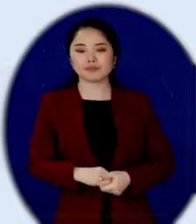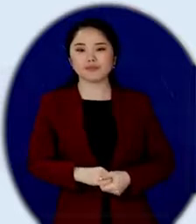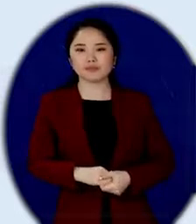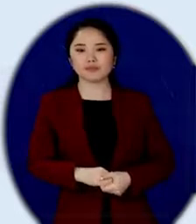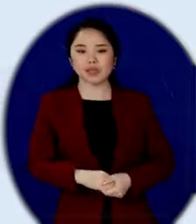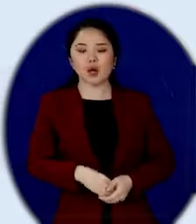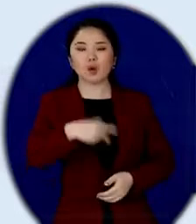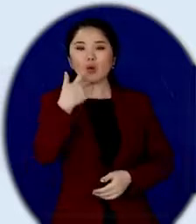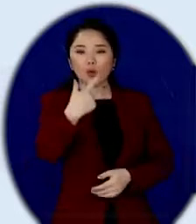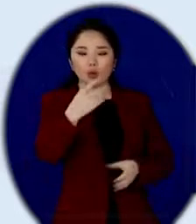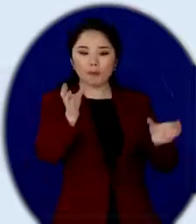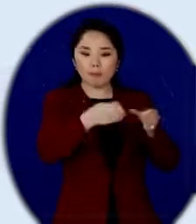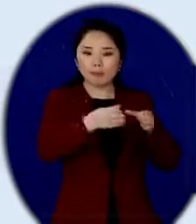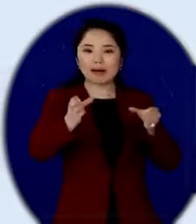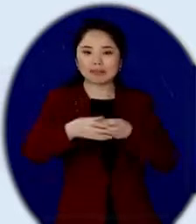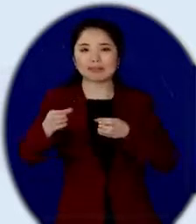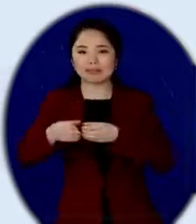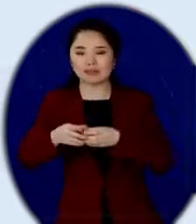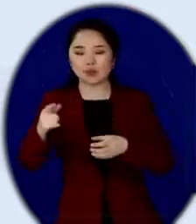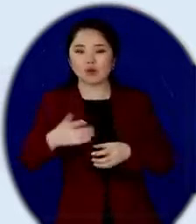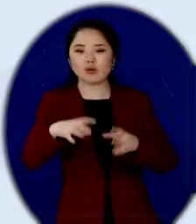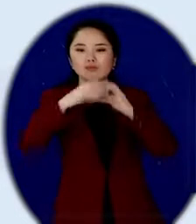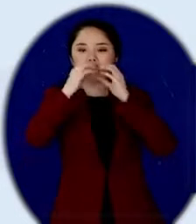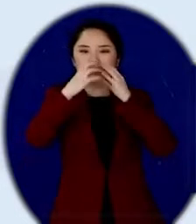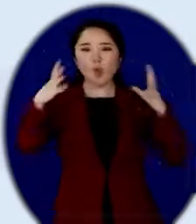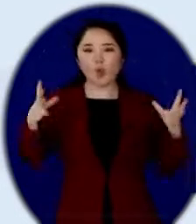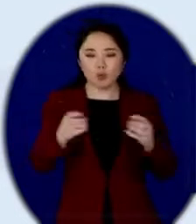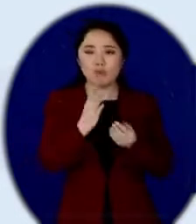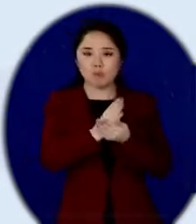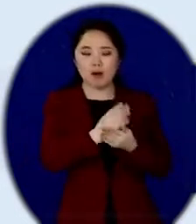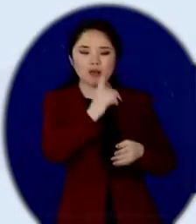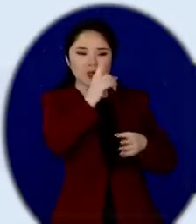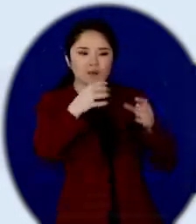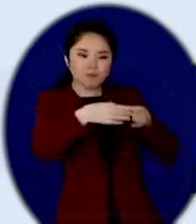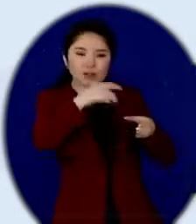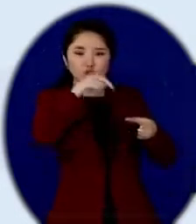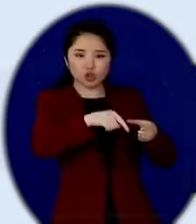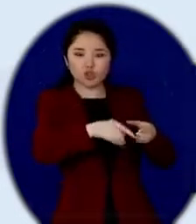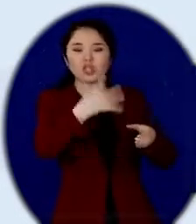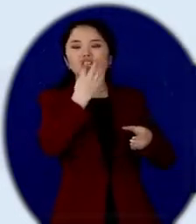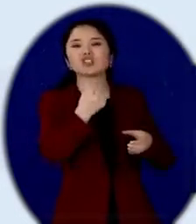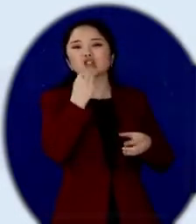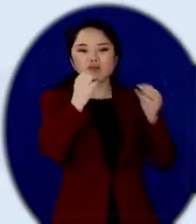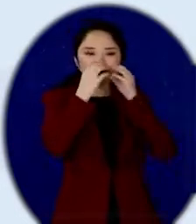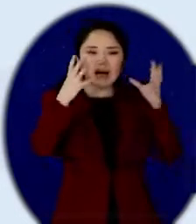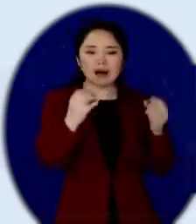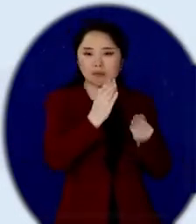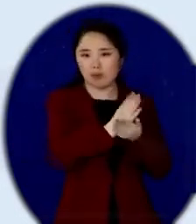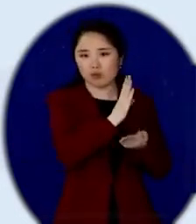Гурван багц агаарын бөмбөлөг байна. Нэг багцад хідэн агаарын бөмбөлөг байна